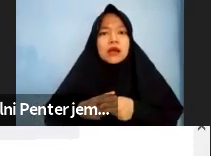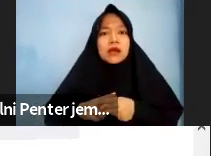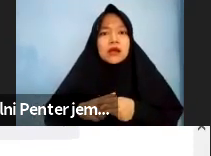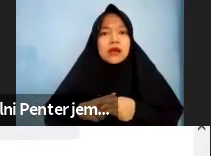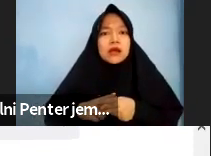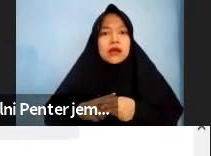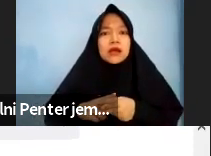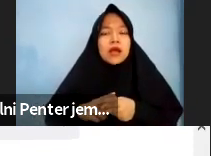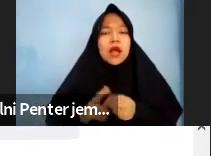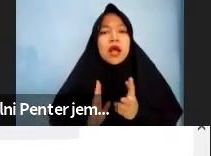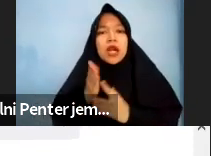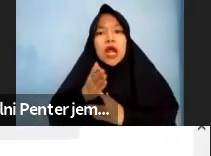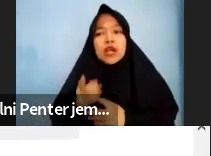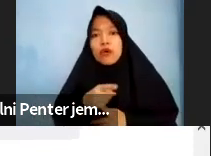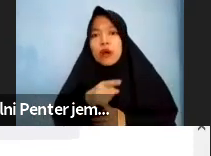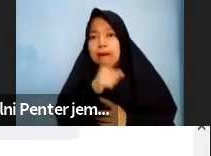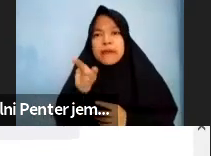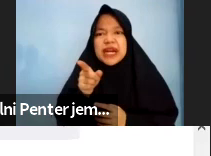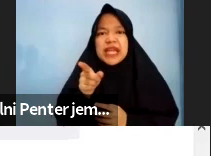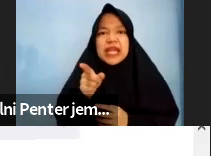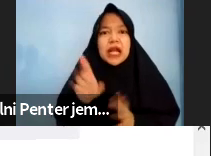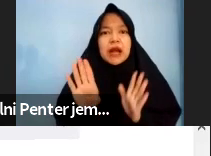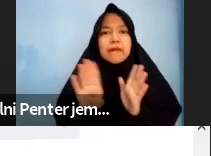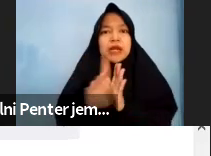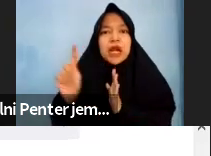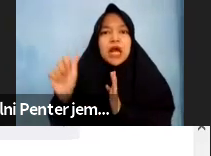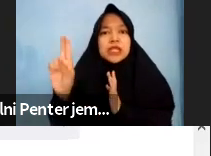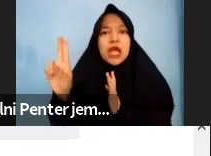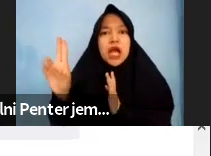diangkatlah mereka berdua menjadi Putra Semar